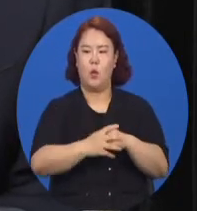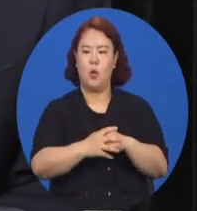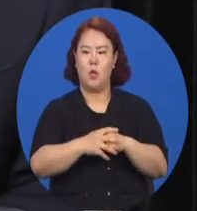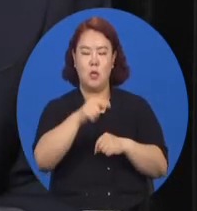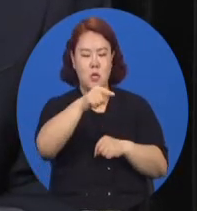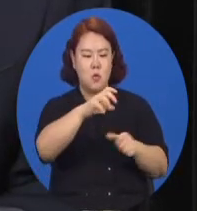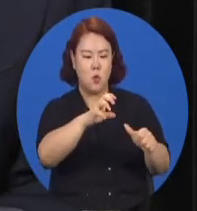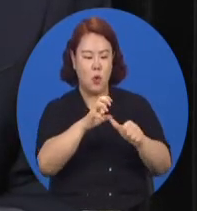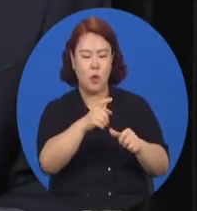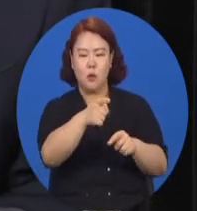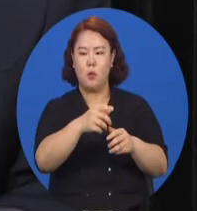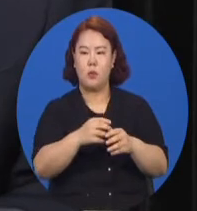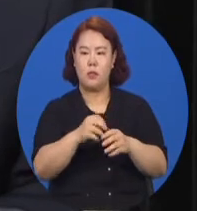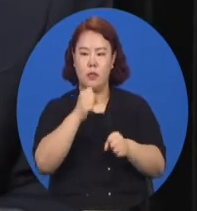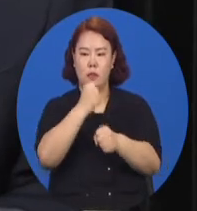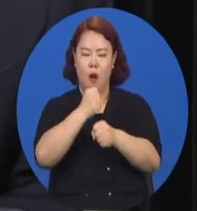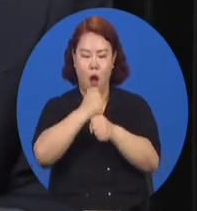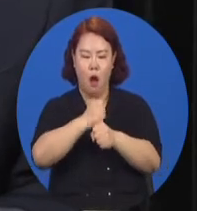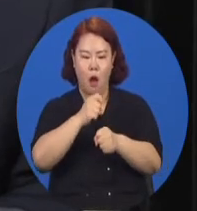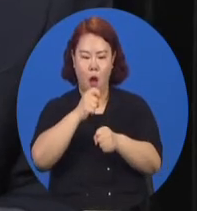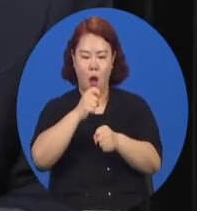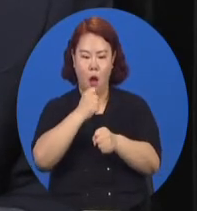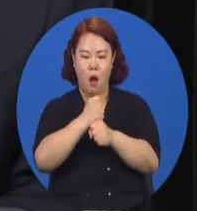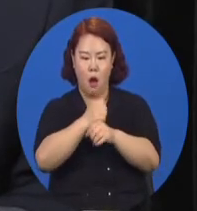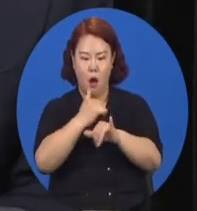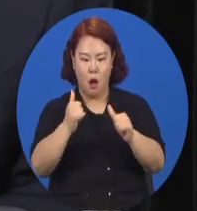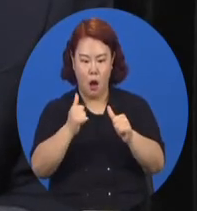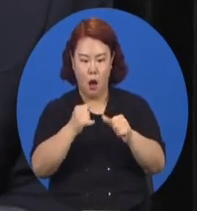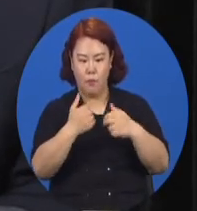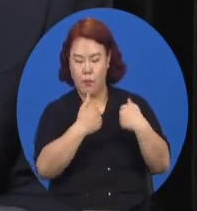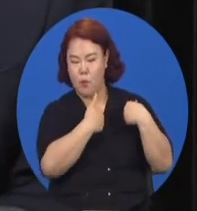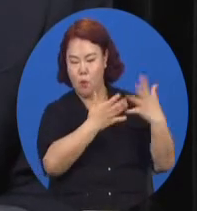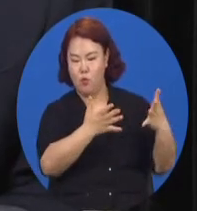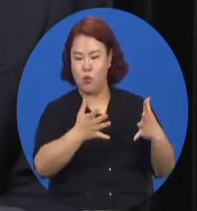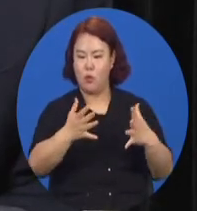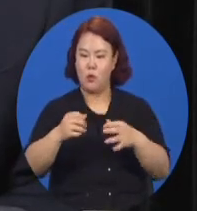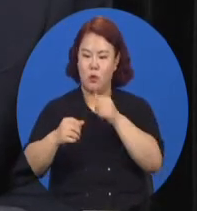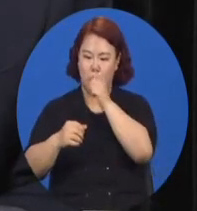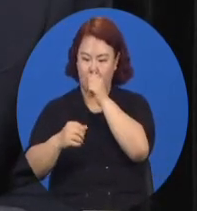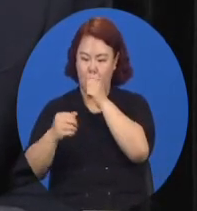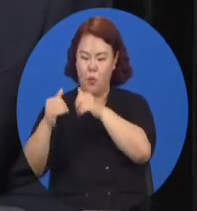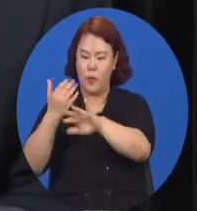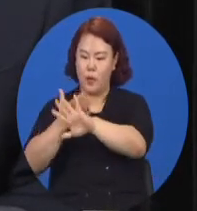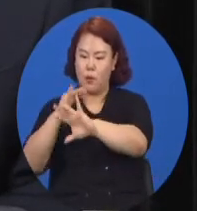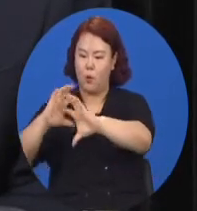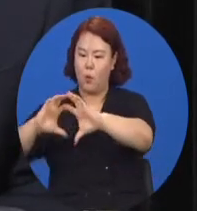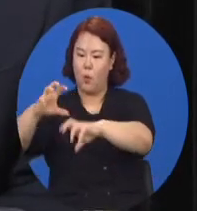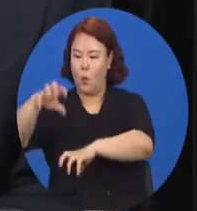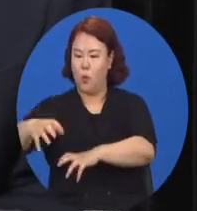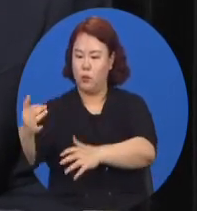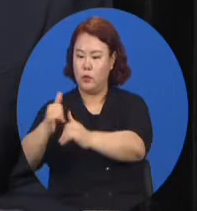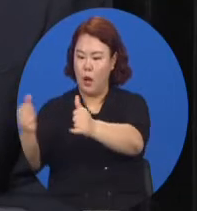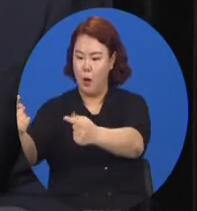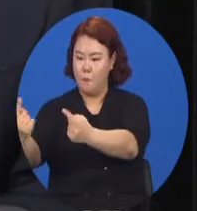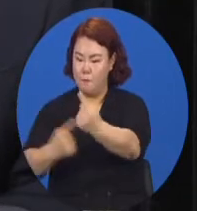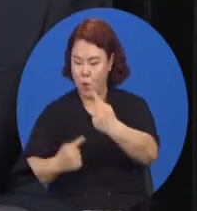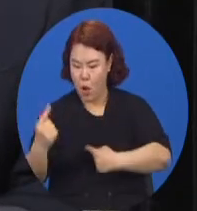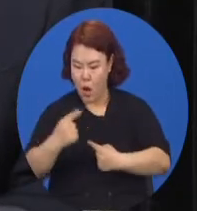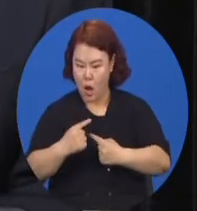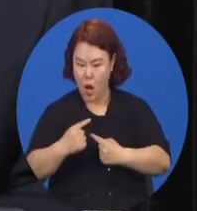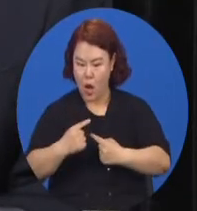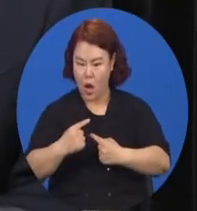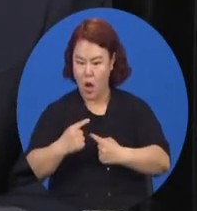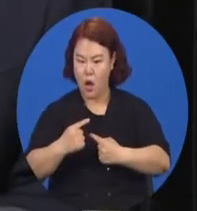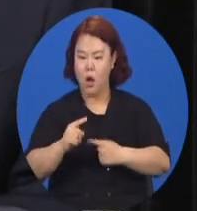인력을 방지하고 또 외부 인력을 걸어들이면서 우리 지역의 생산 가능 인력을 확보하는 것이 더 중요하고